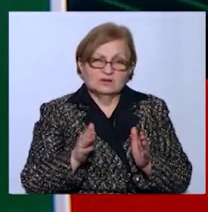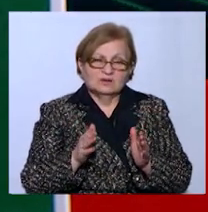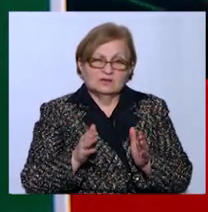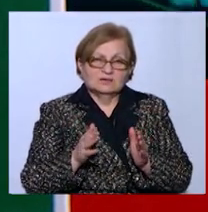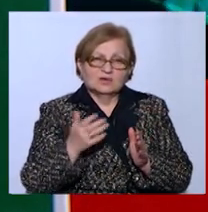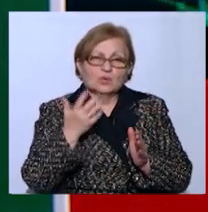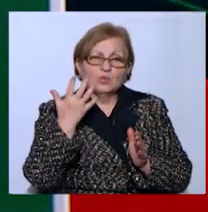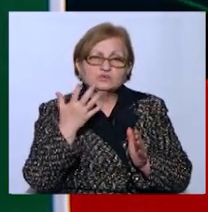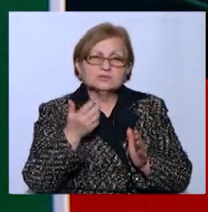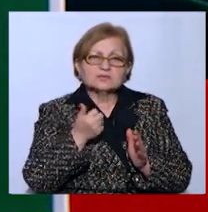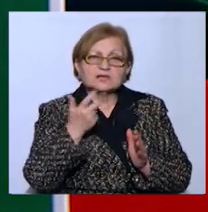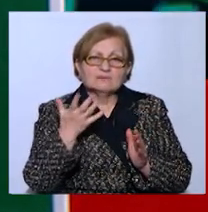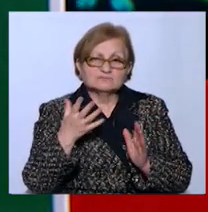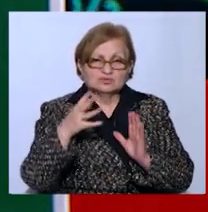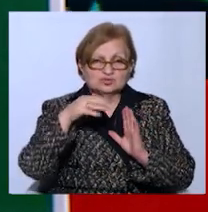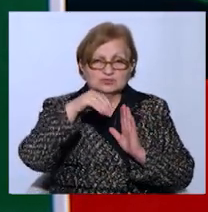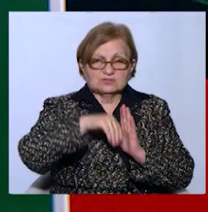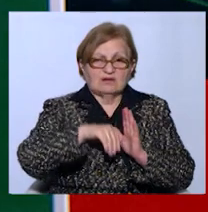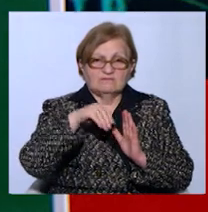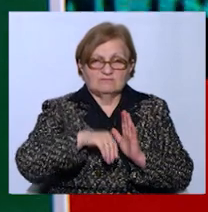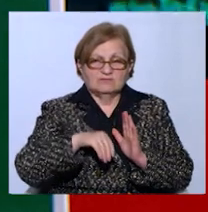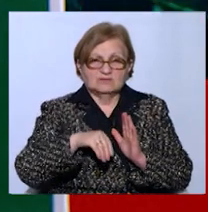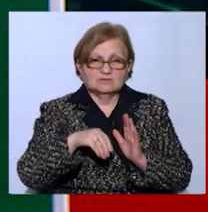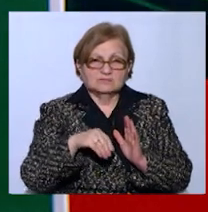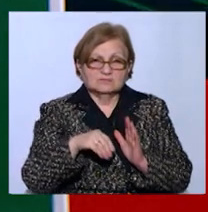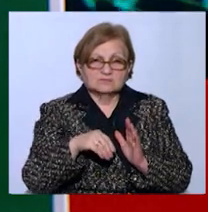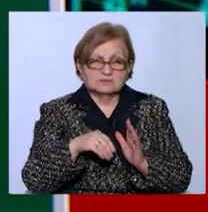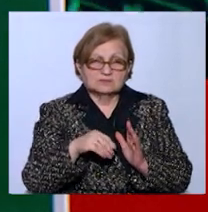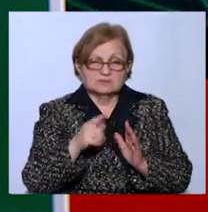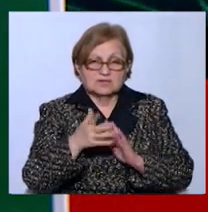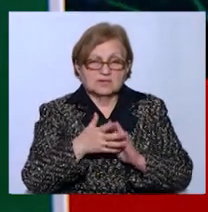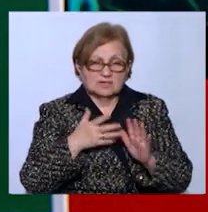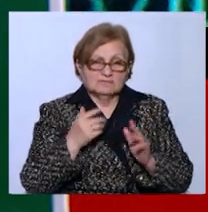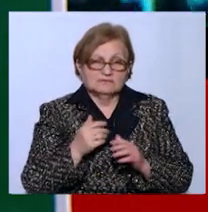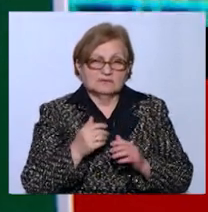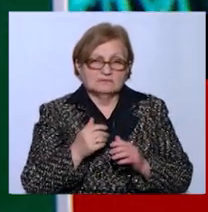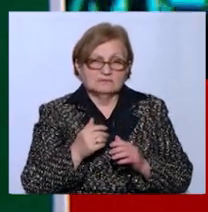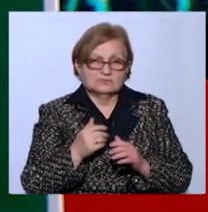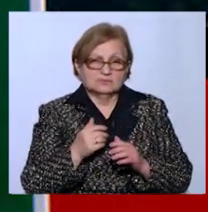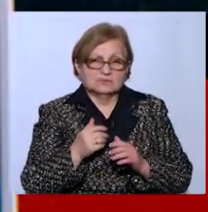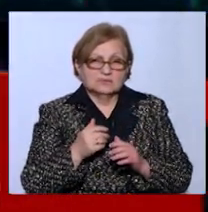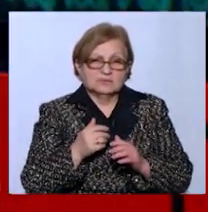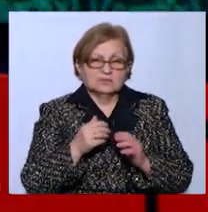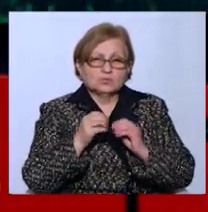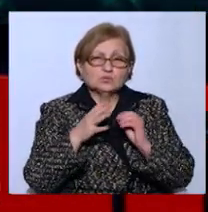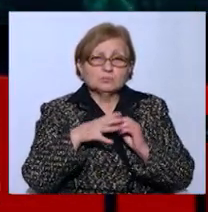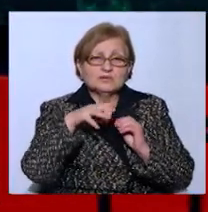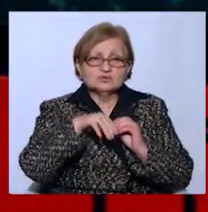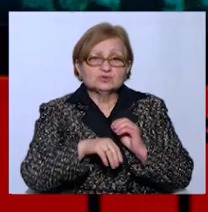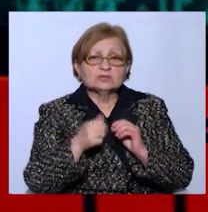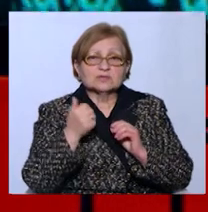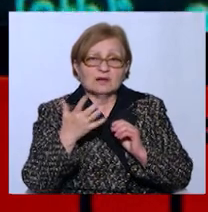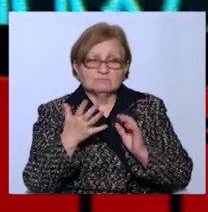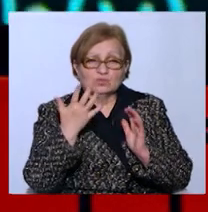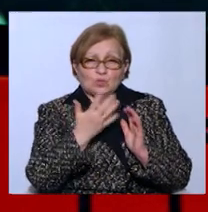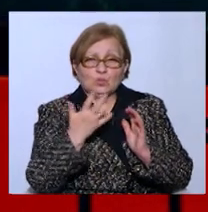ხუთი რამდენჯერ თავსდება, მოდი ესე ვთქვა, რამდენჯერ ეტევა თუ გრებავთ, ოღონდ იყოს გასაგები თავარია ჩემთვის. ამ წუთას ხადია